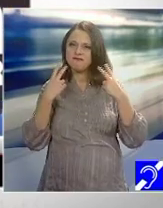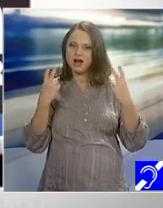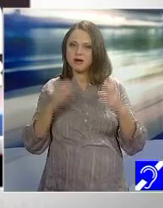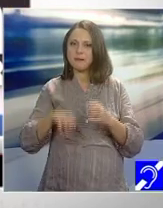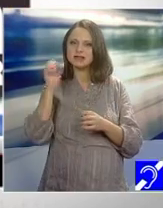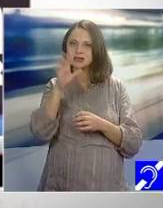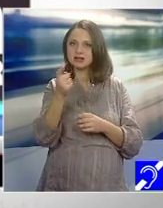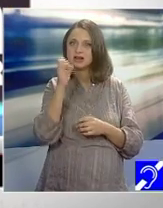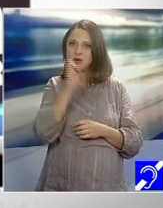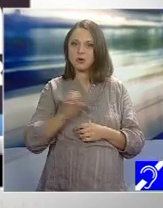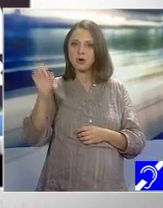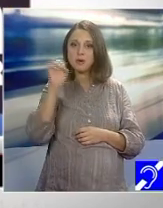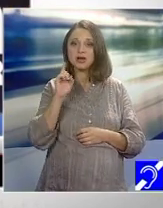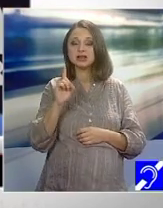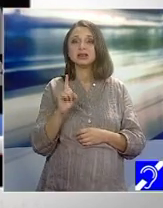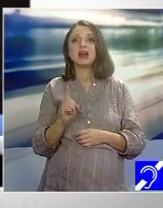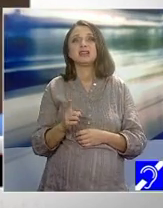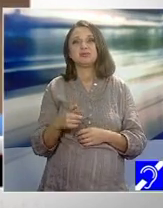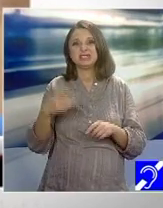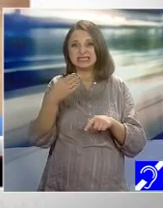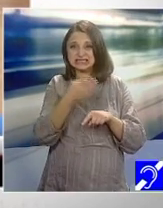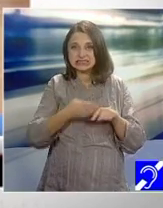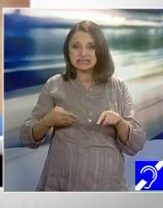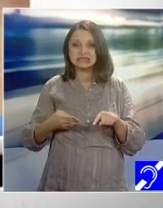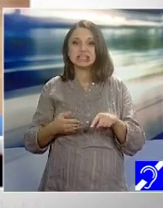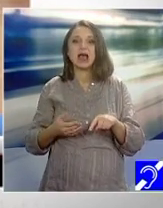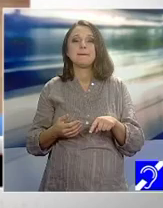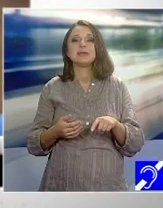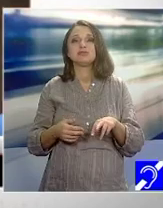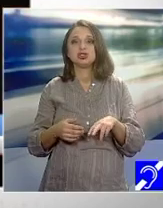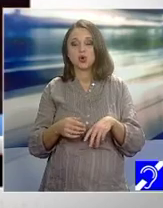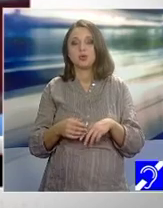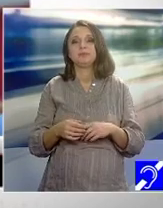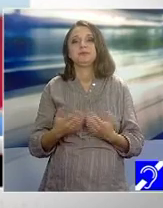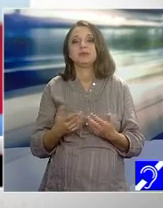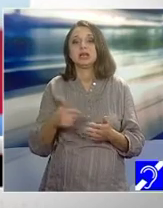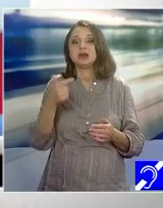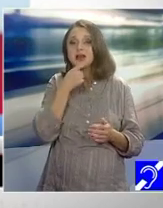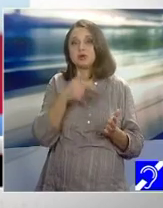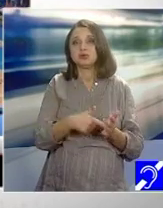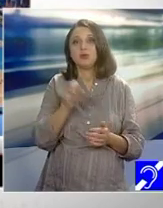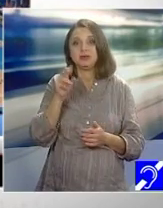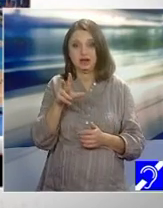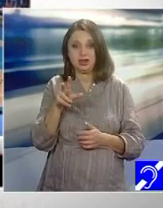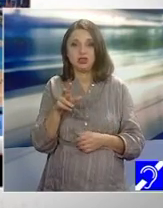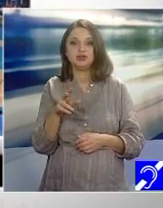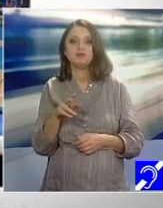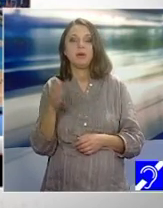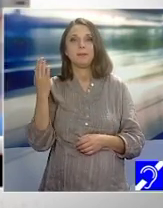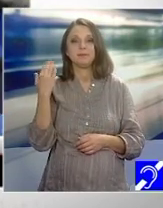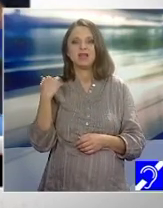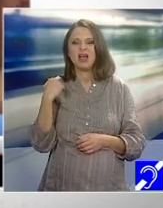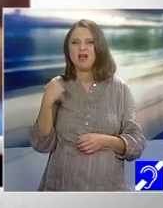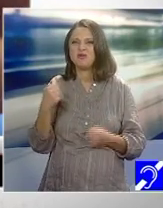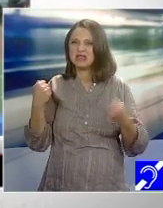din Europa, tânăra a fost nevoită să-și amputeze o parte din piciorul stâng. În 2013, sportiva a fost implicată într-un